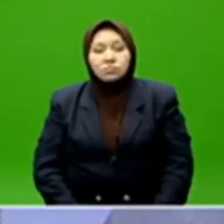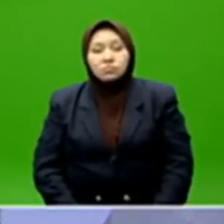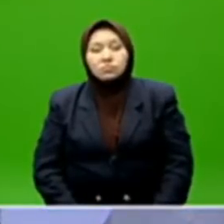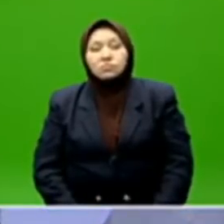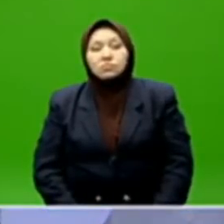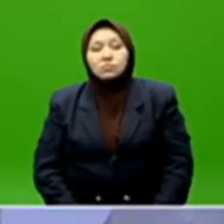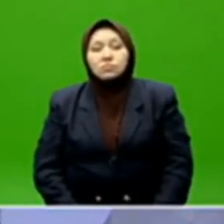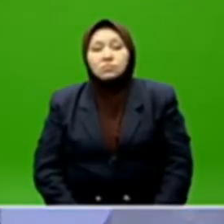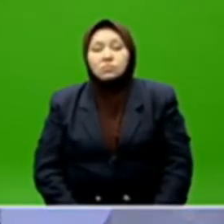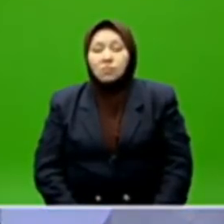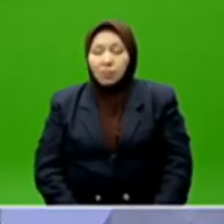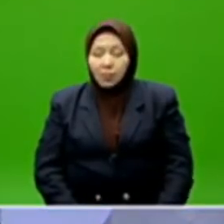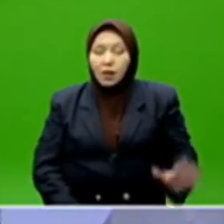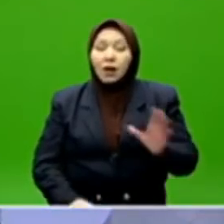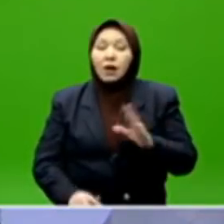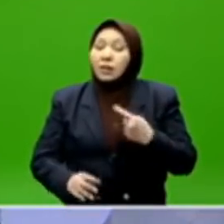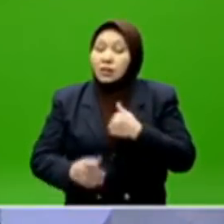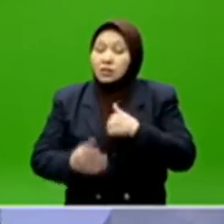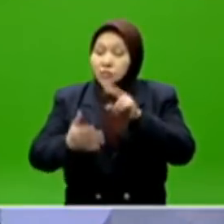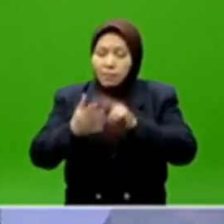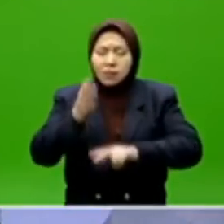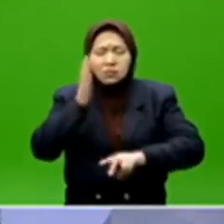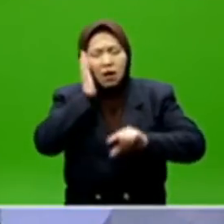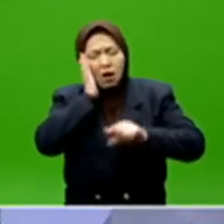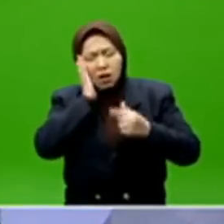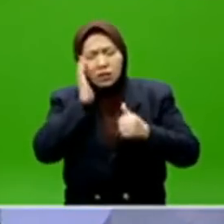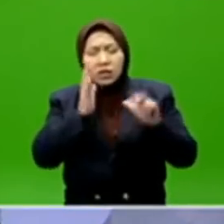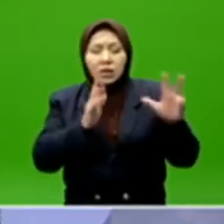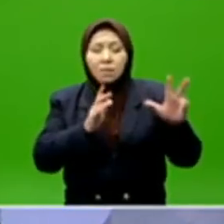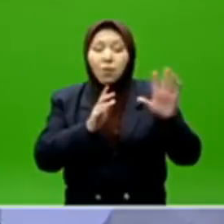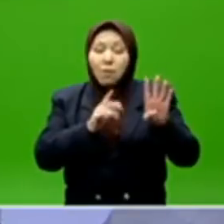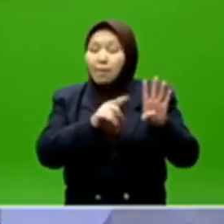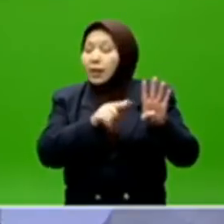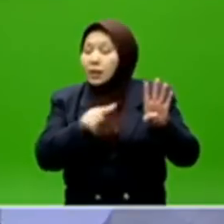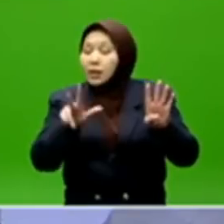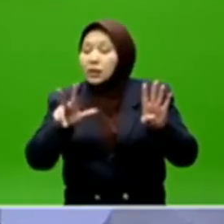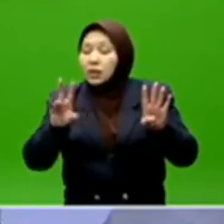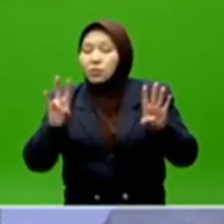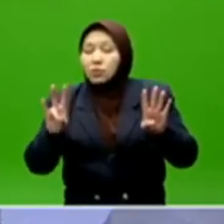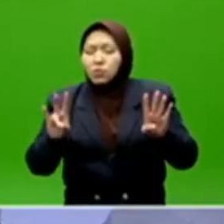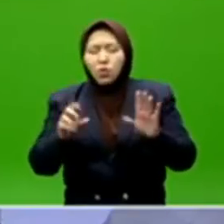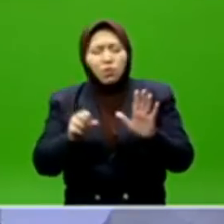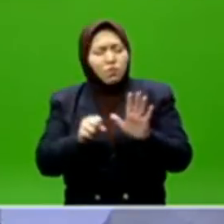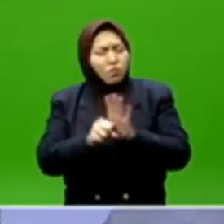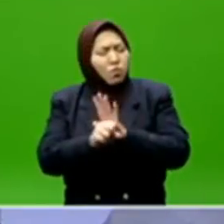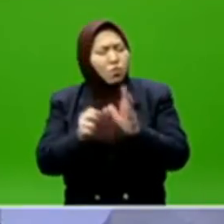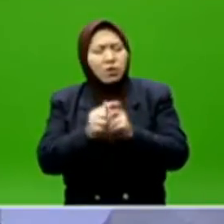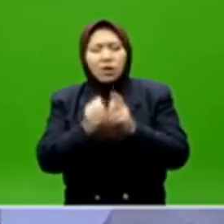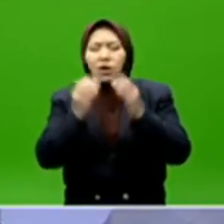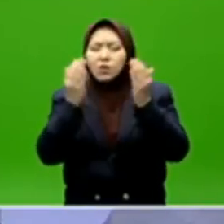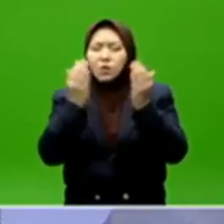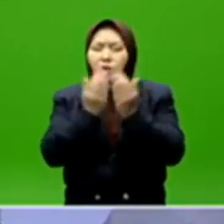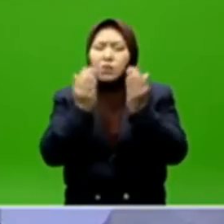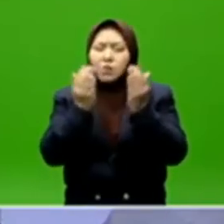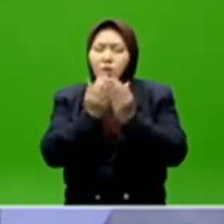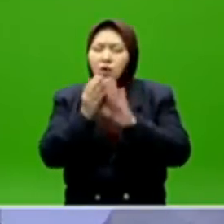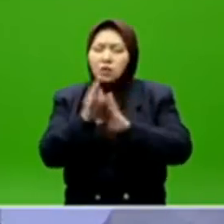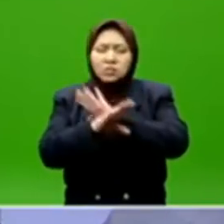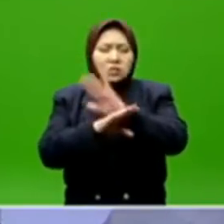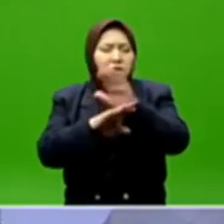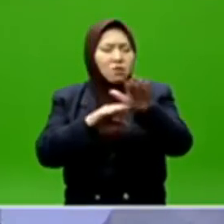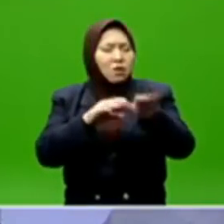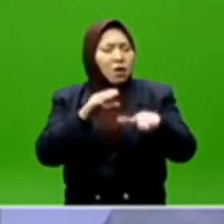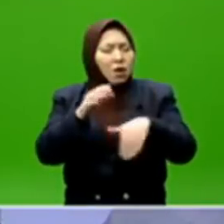العظيم. Surah Allahul Azim, kitalah bacaan daripada ayat 34 hingga 37 penuh dengan doa-doa sahaja, dengan segala legasi